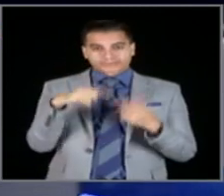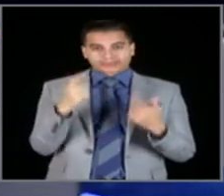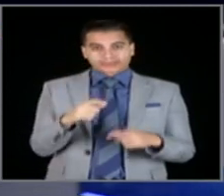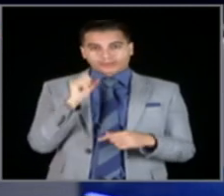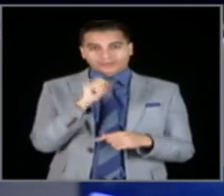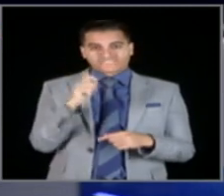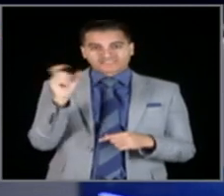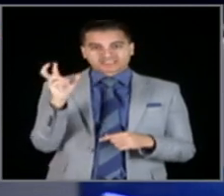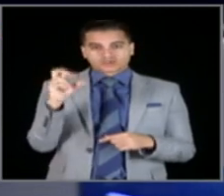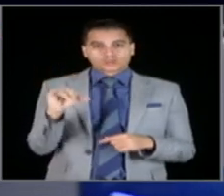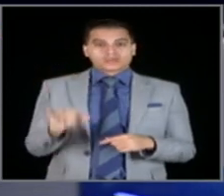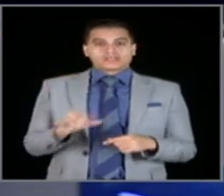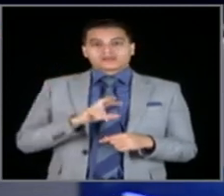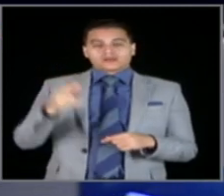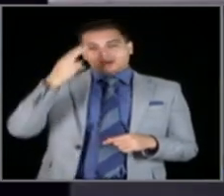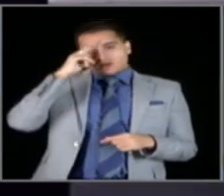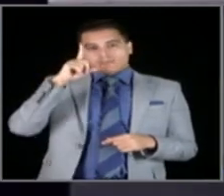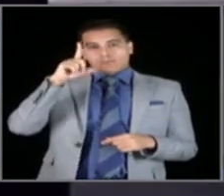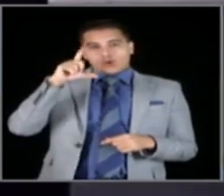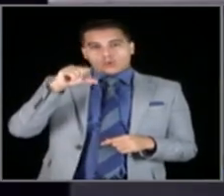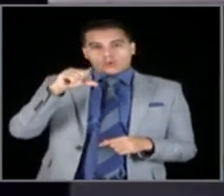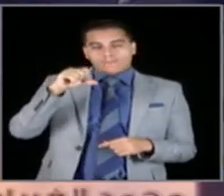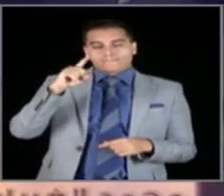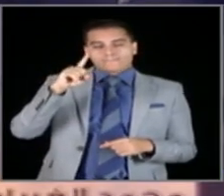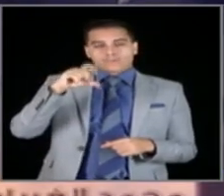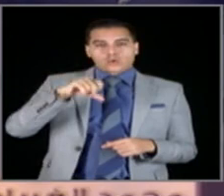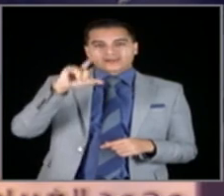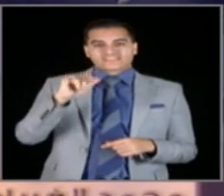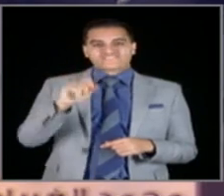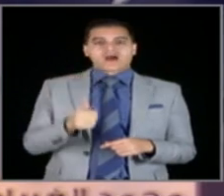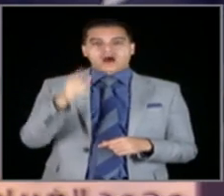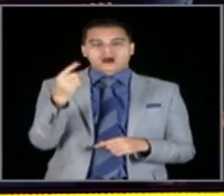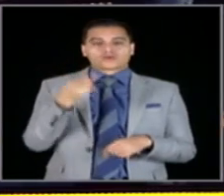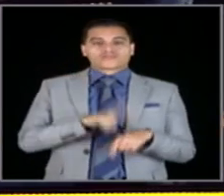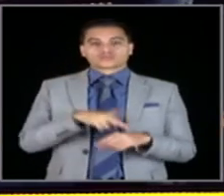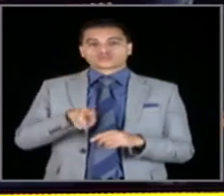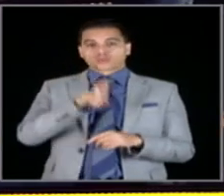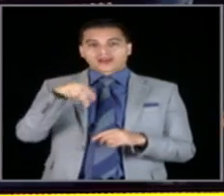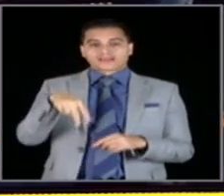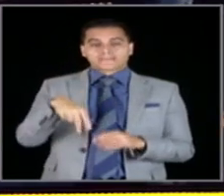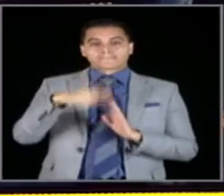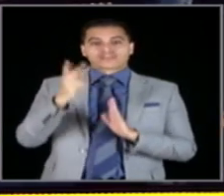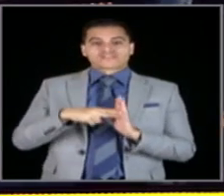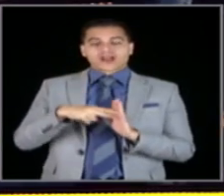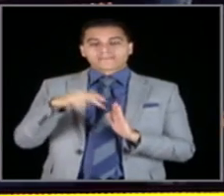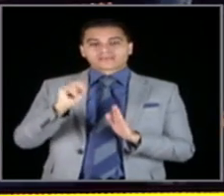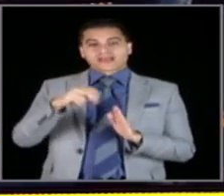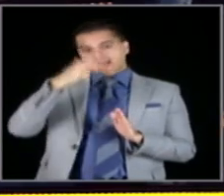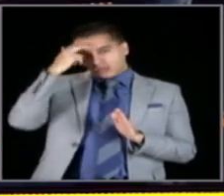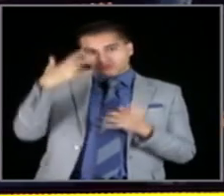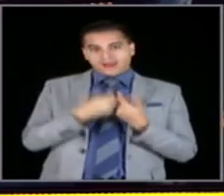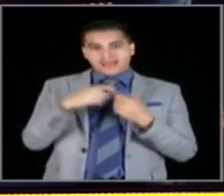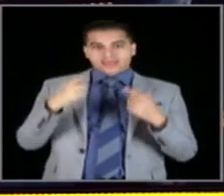لدولة فنزويلا؟ بوليفار. البوليفار. السؤال الثامن، تم توقيع اتفاقية العريش بين